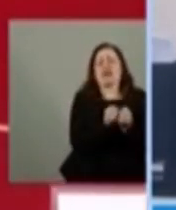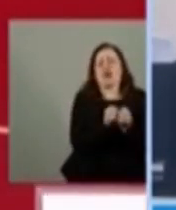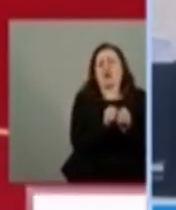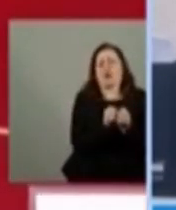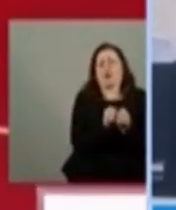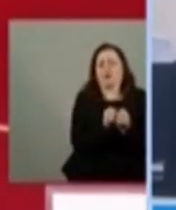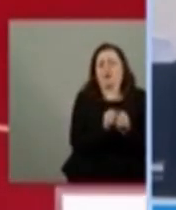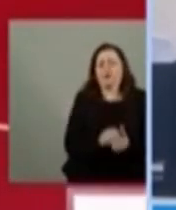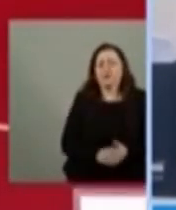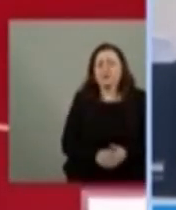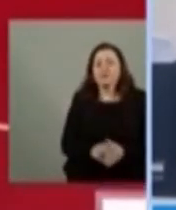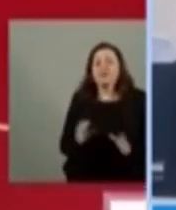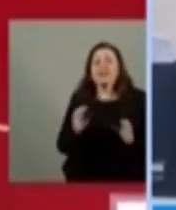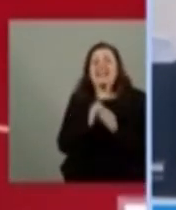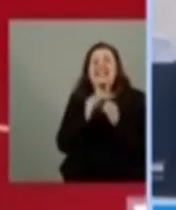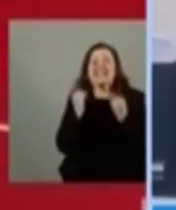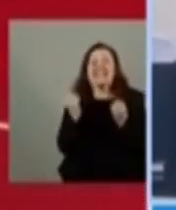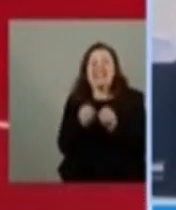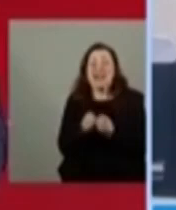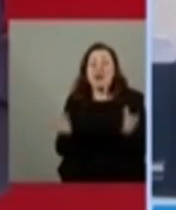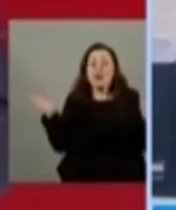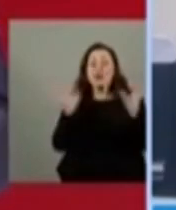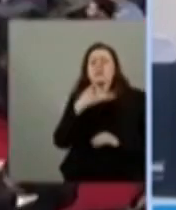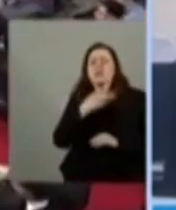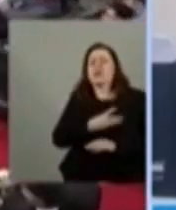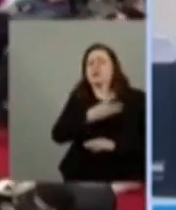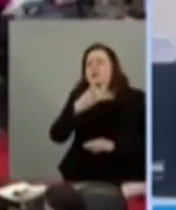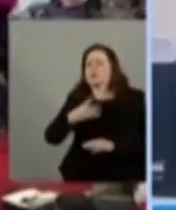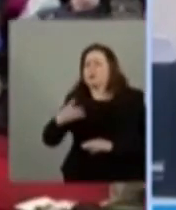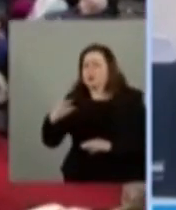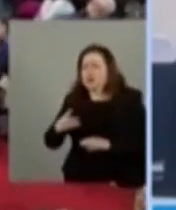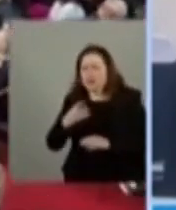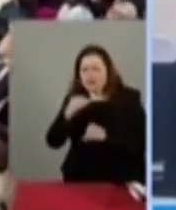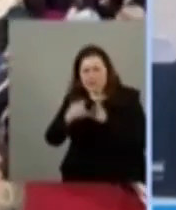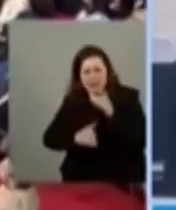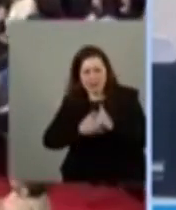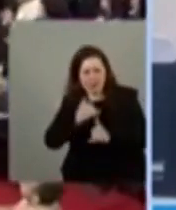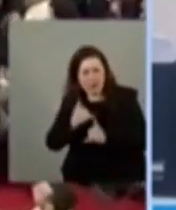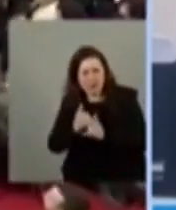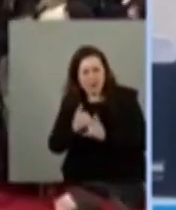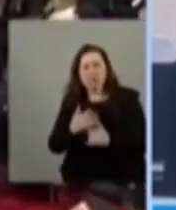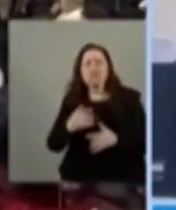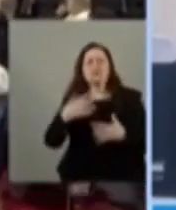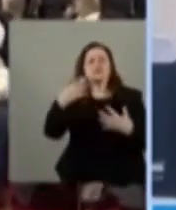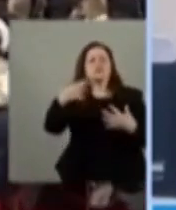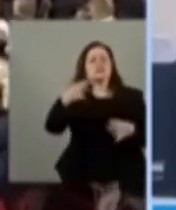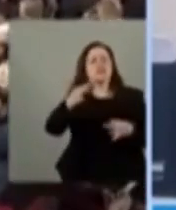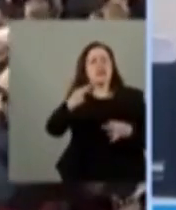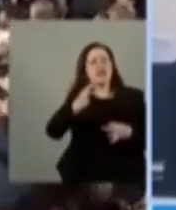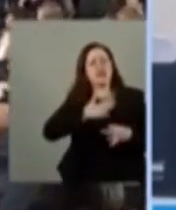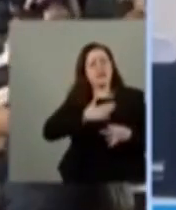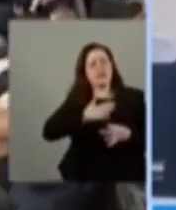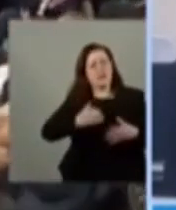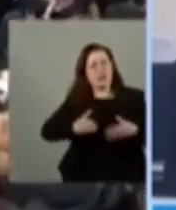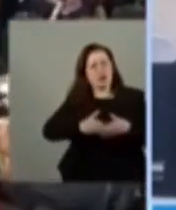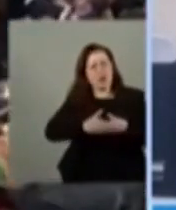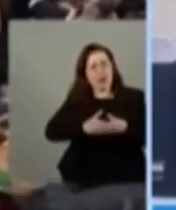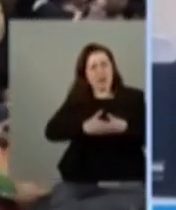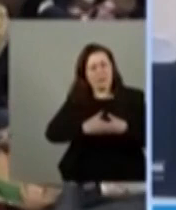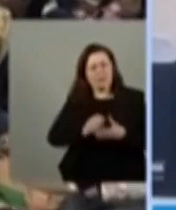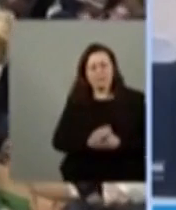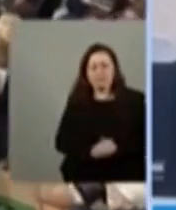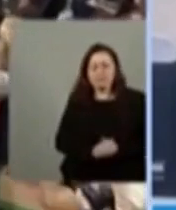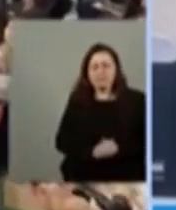το είδατε κι εσείς, το γνωρίζετε κι εσείς, είμαι βέβαια ότι το έχουν αντιληφθεί και οι τηλεθεατές μας, μιλάει περισσότερο για τη λεγόμενη κέντρο αριστερά παρά για την